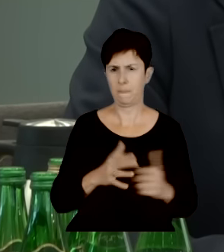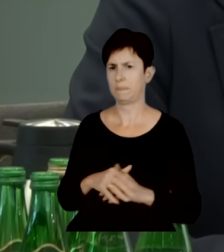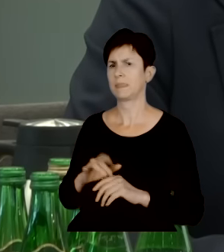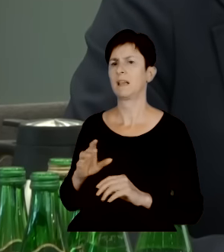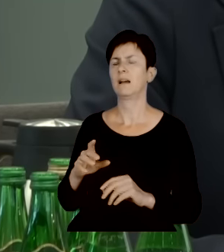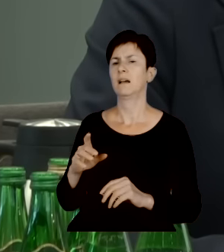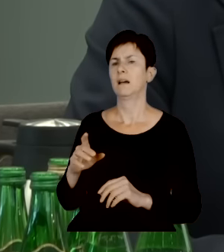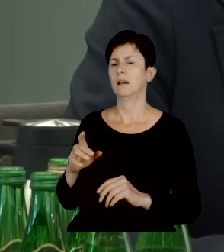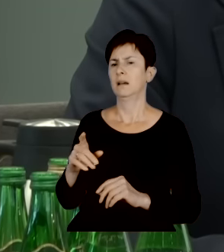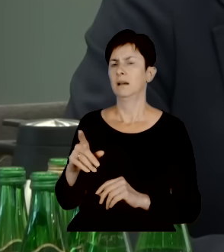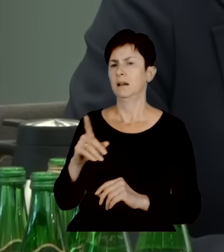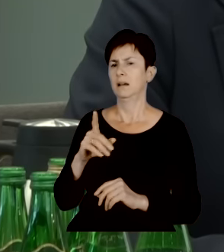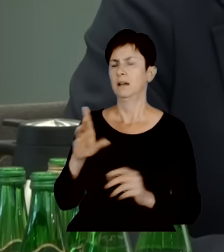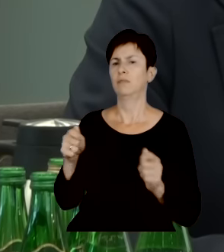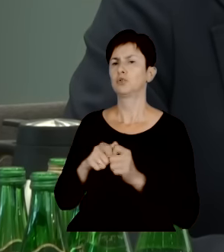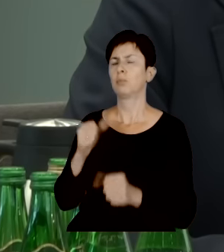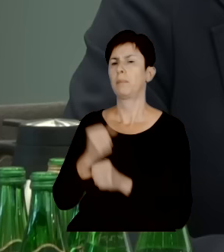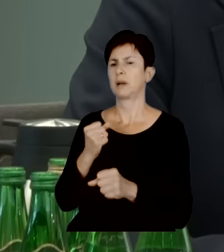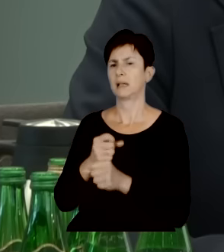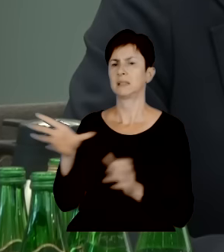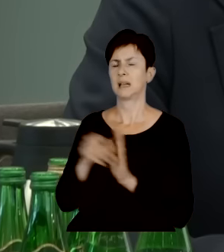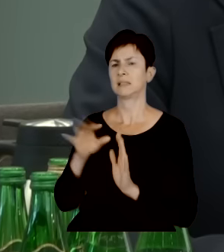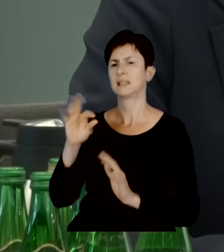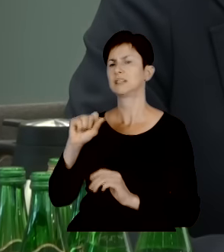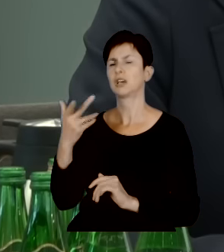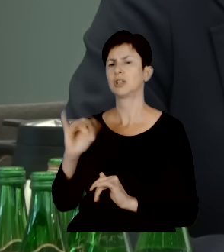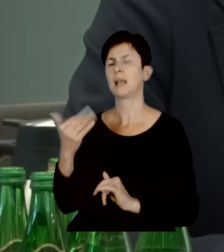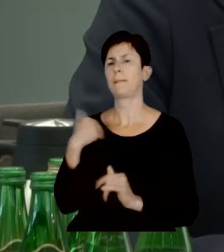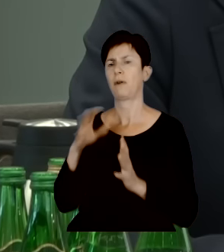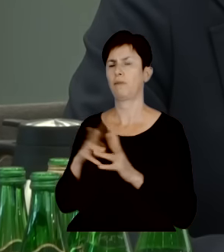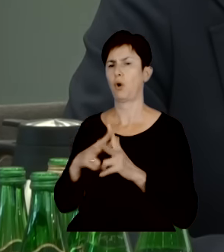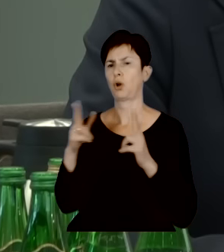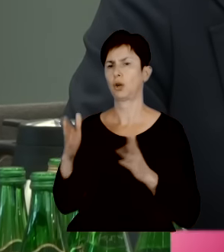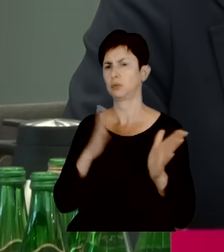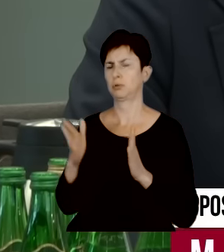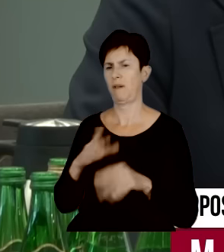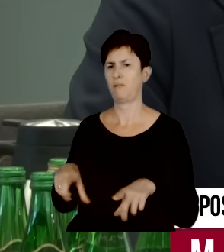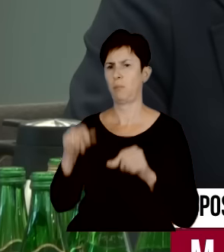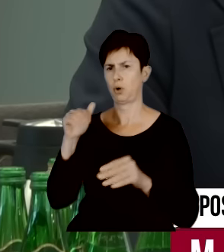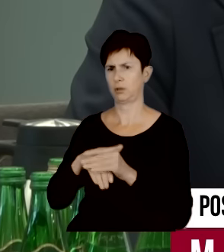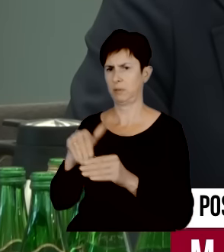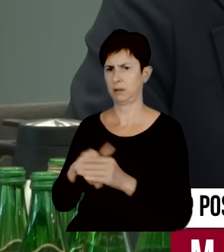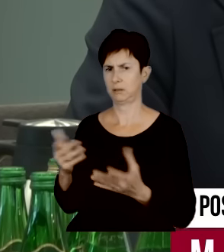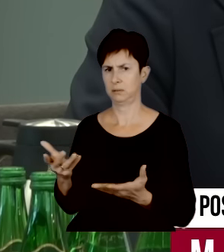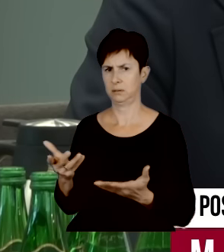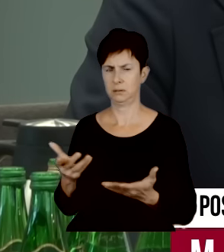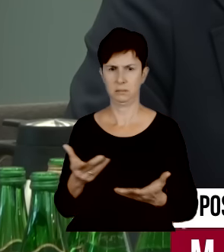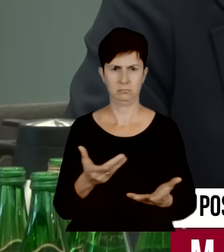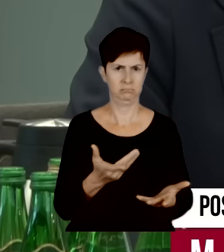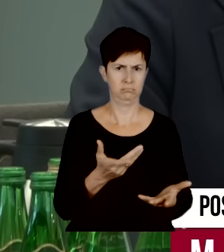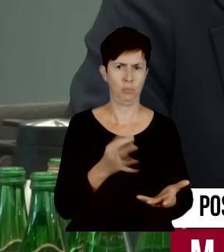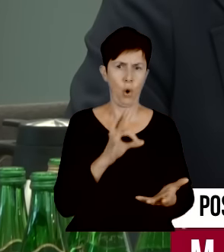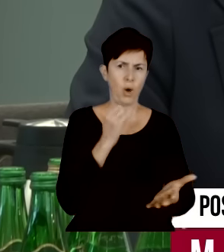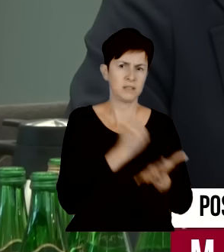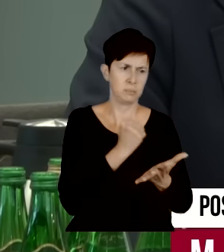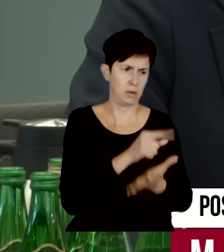pana premiera współpracy z panem Jackiem sasinem w okresie przygotowywania wyborów korespondencyjnych rzeczowy